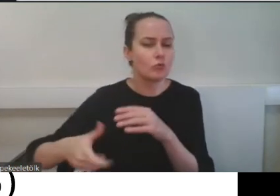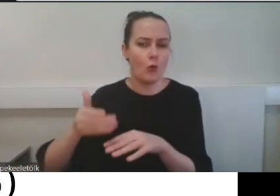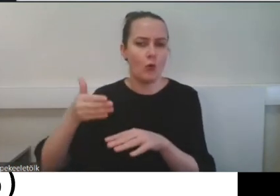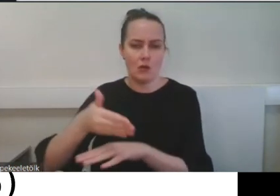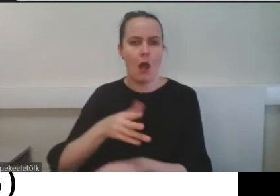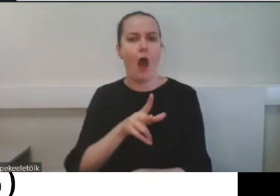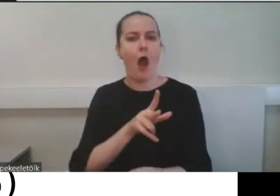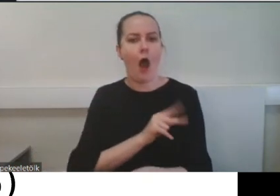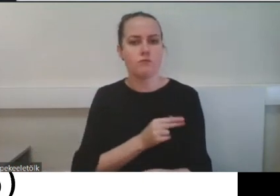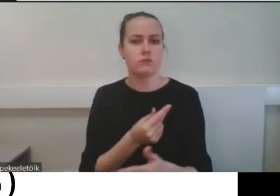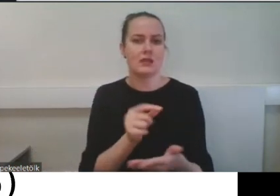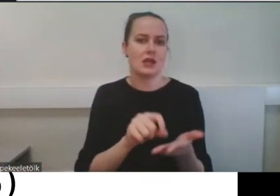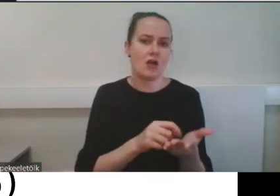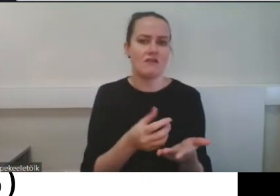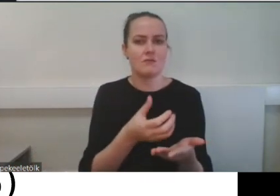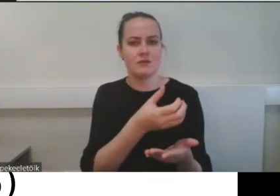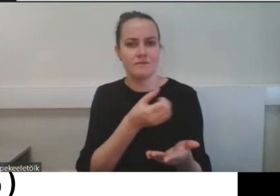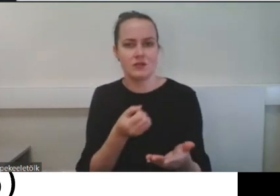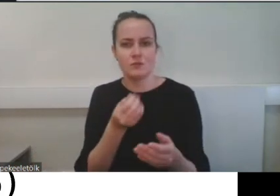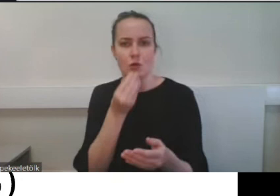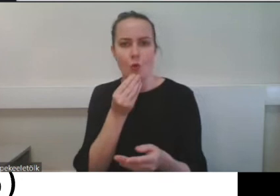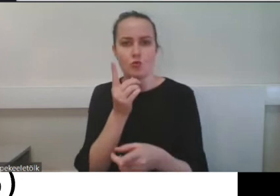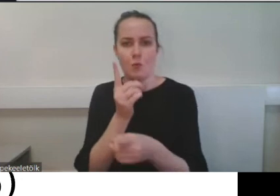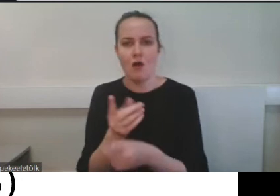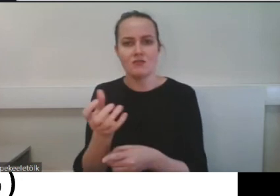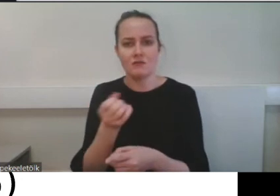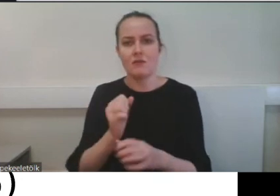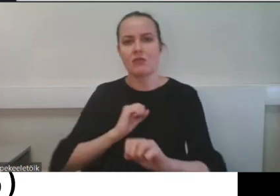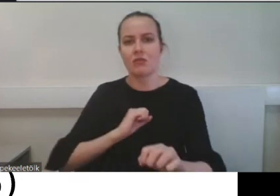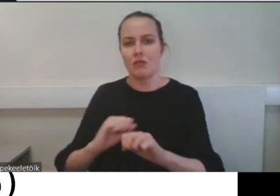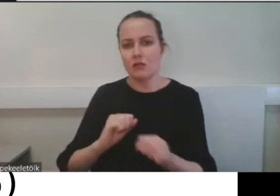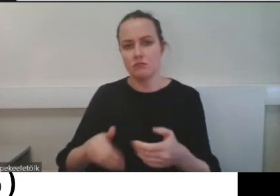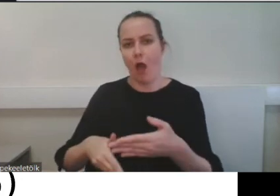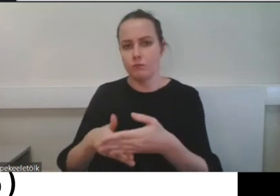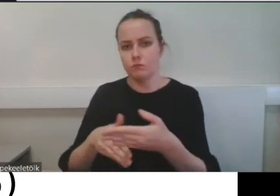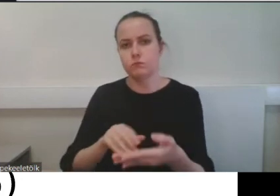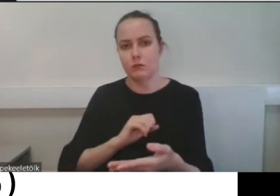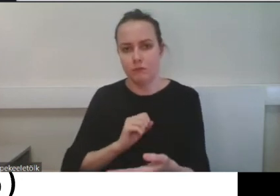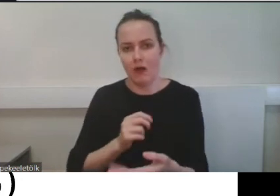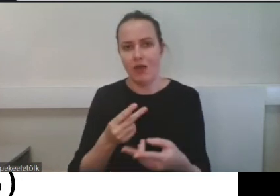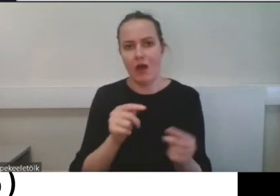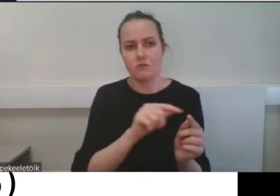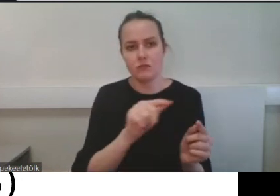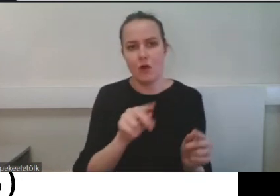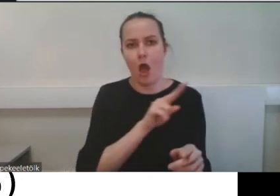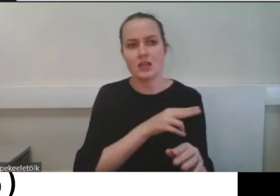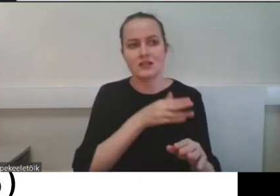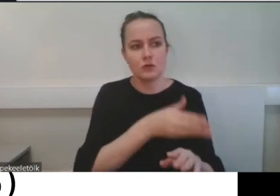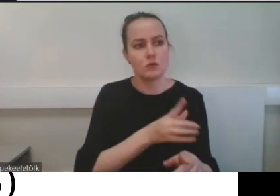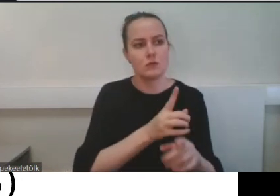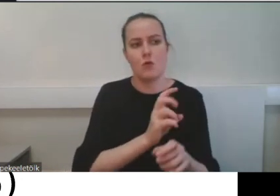liikide võrdluses on riskirühmadesse kuulumise tõenäosus suurim liitpuudega inimeste puhul. Jällegi hästi loogiline, seal on